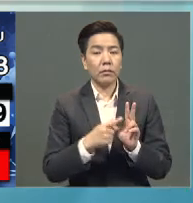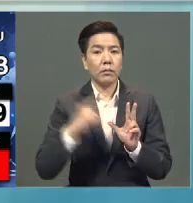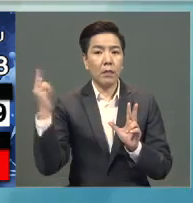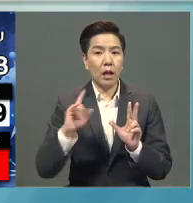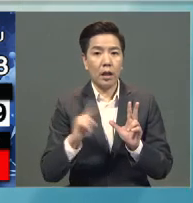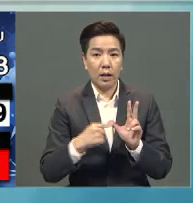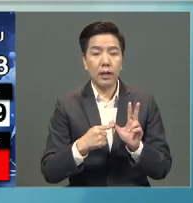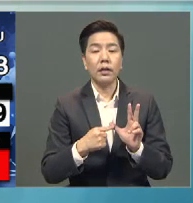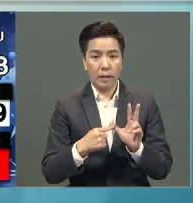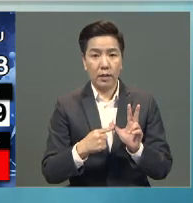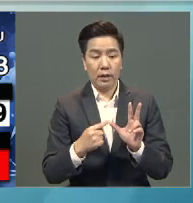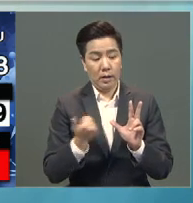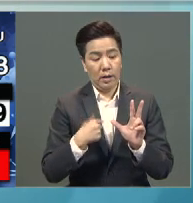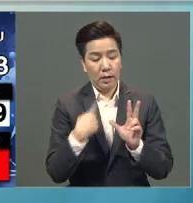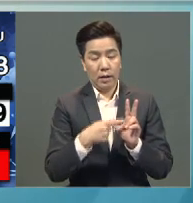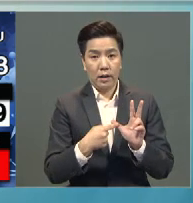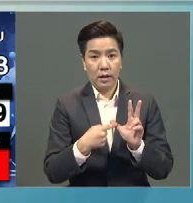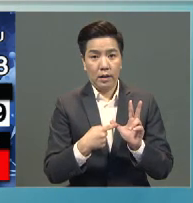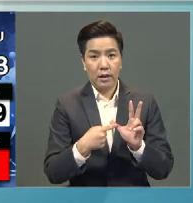รายนี้มายังไงบ้างครับก็เป็น 3